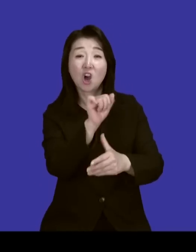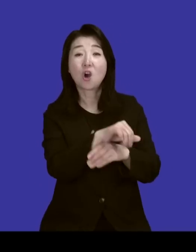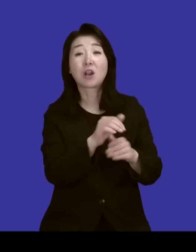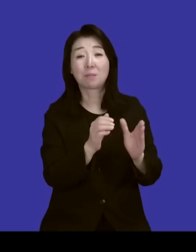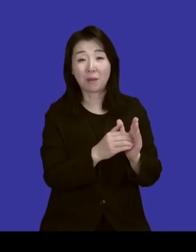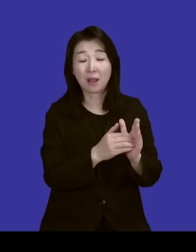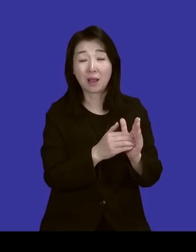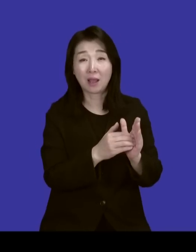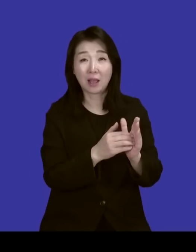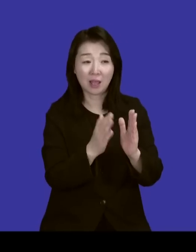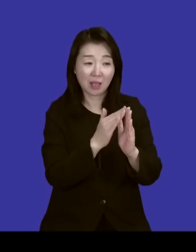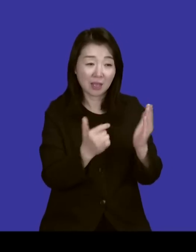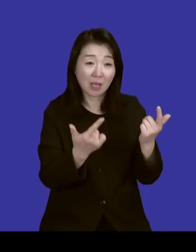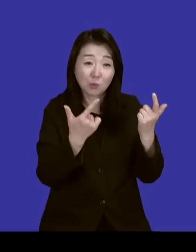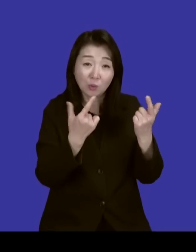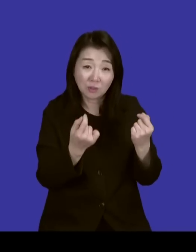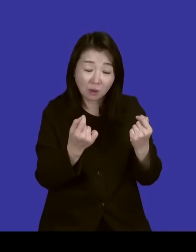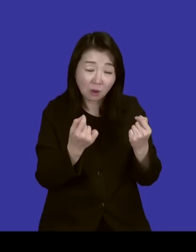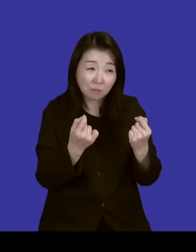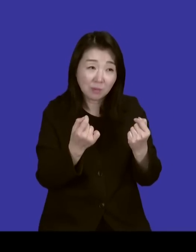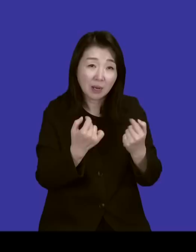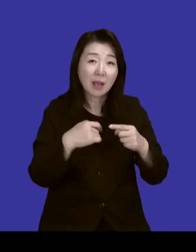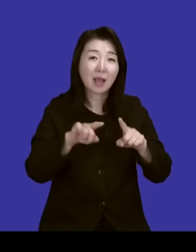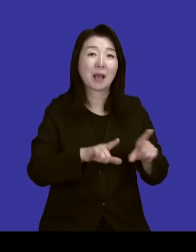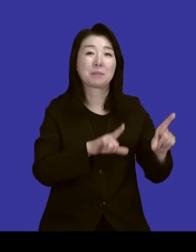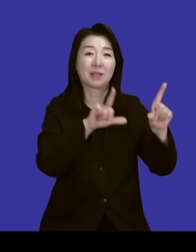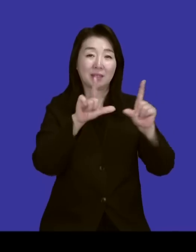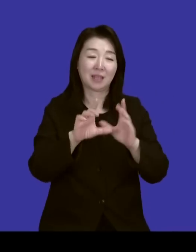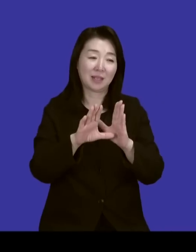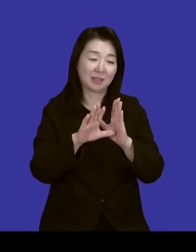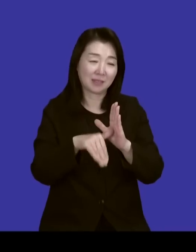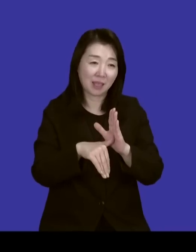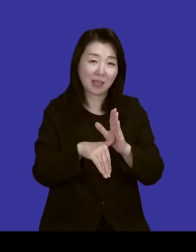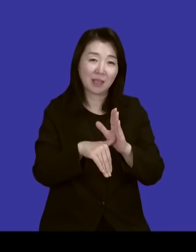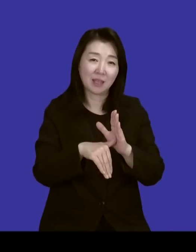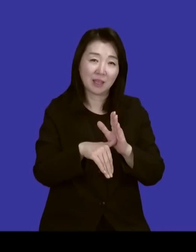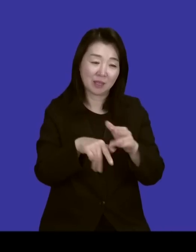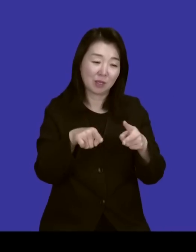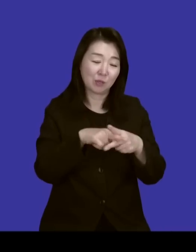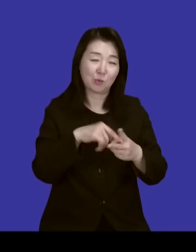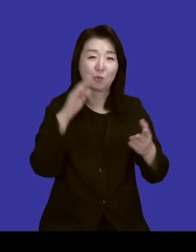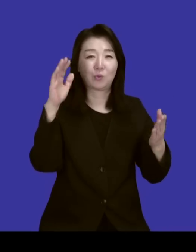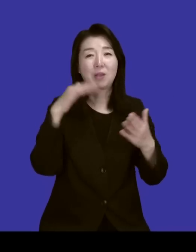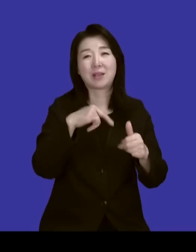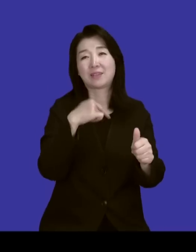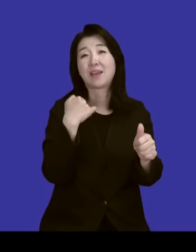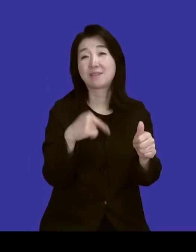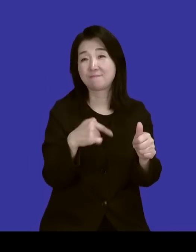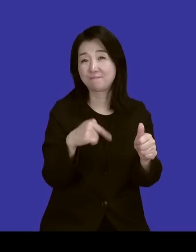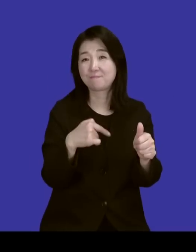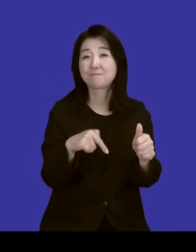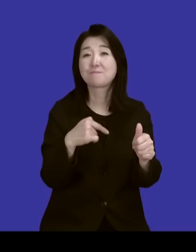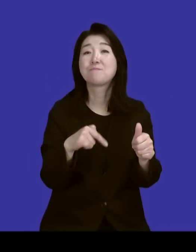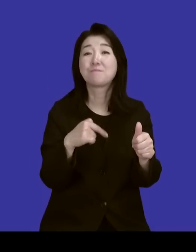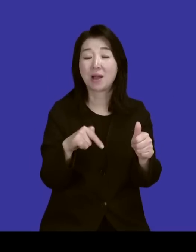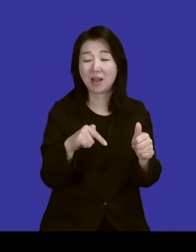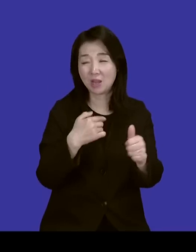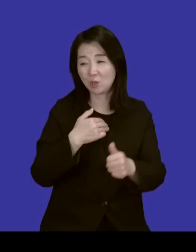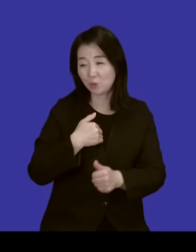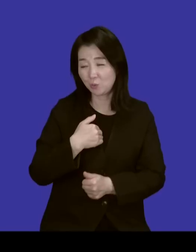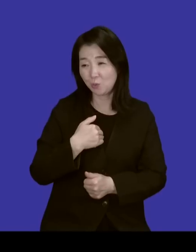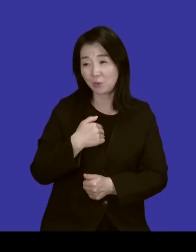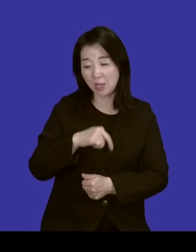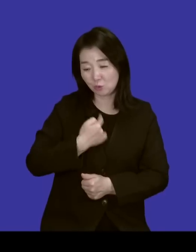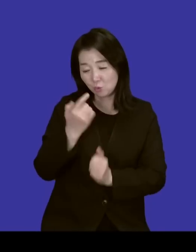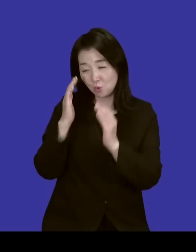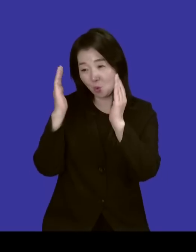패밀리 가족처럼 네. 그 집에 살면서 그 집 초등학생을 가르치면서 예, 예. 또 제 공부를